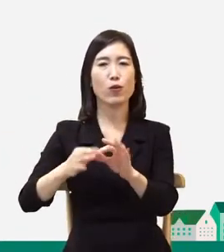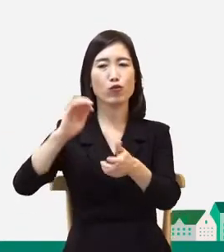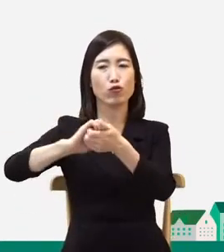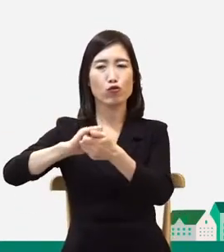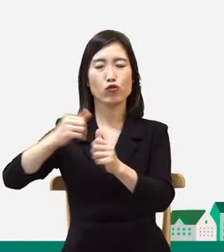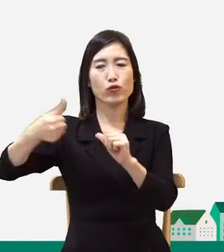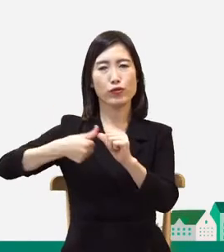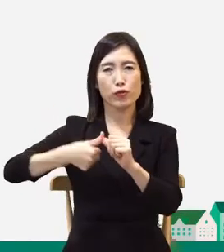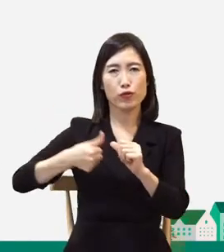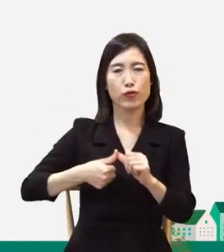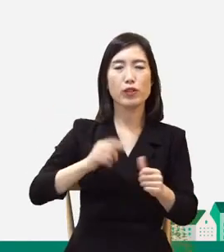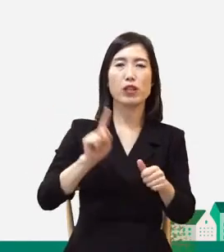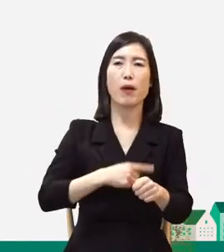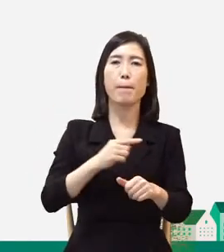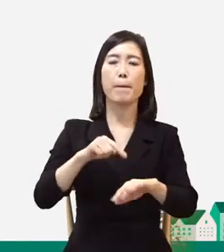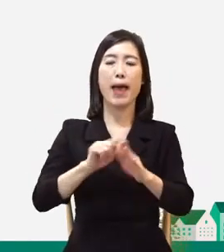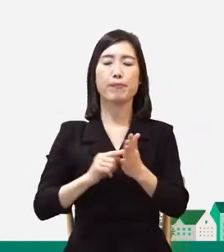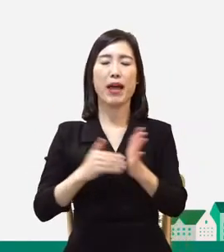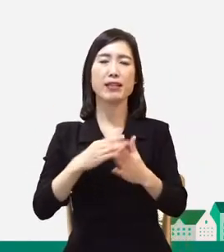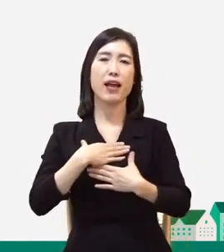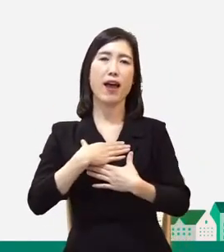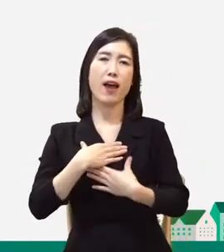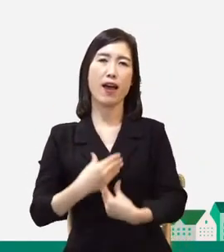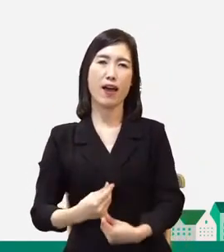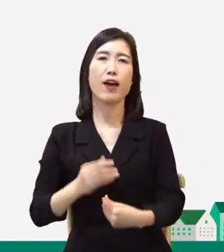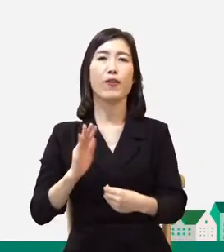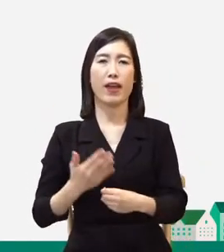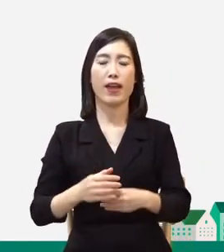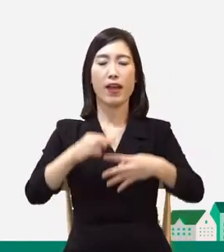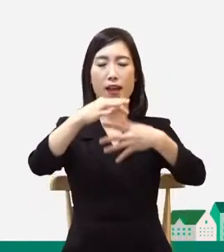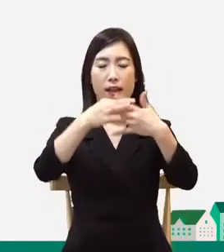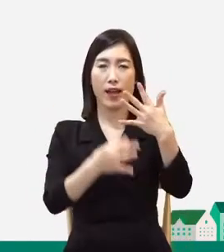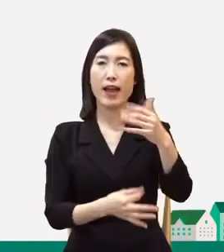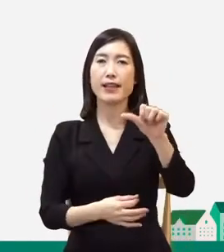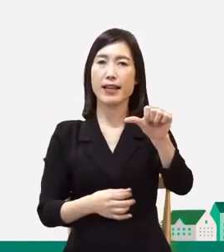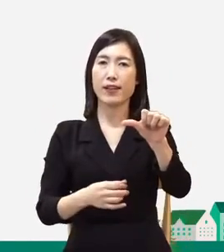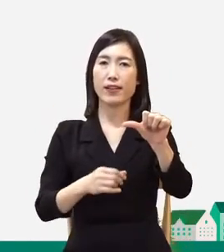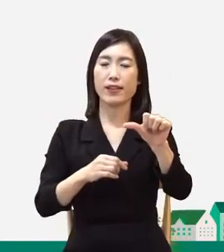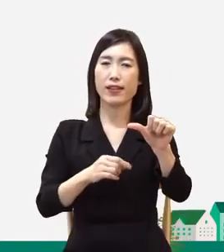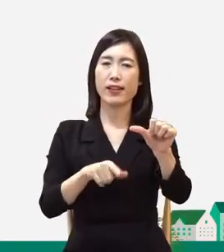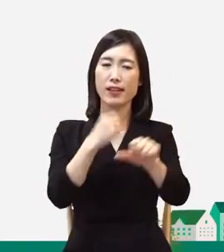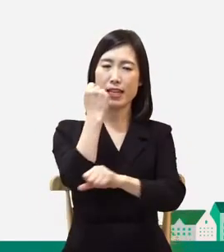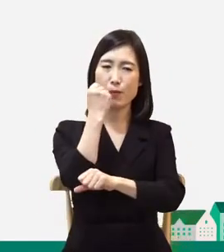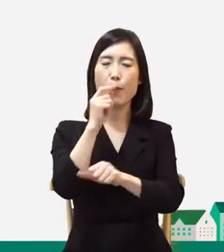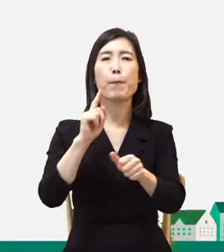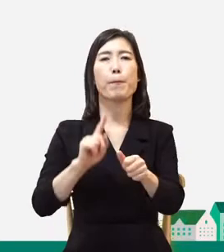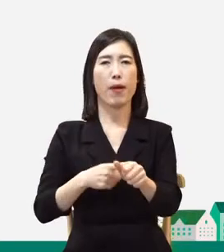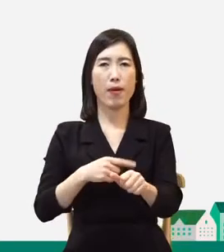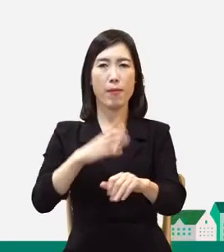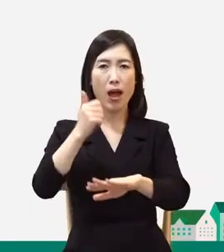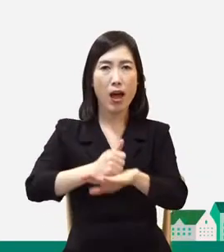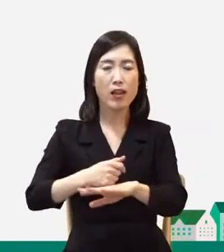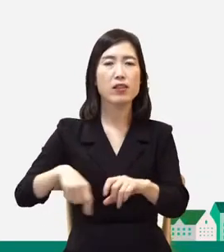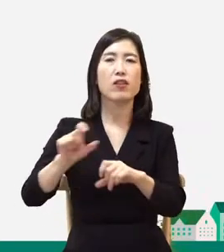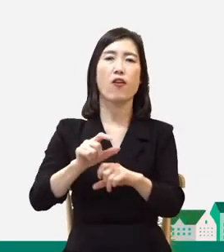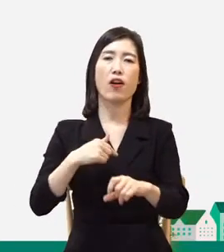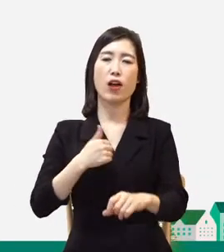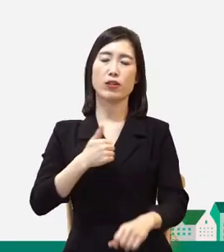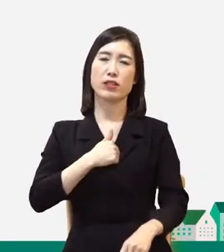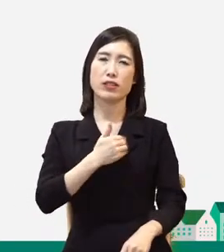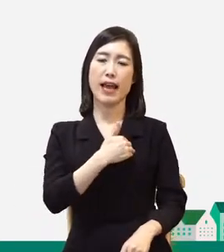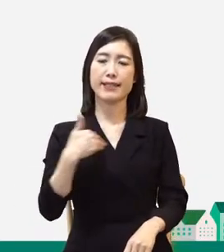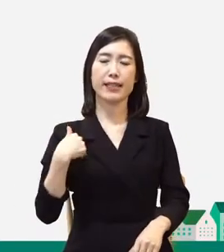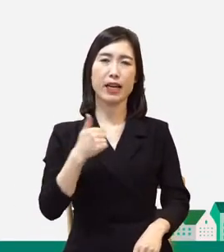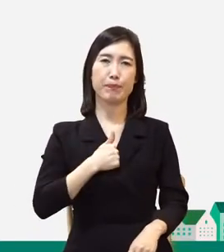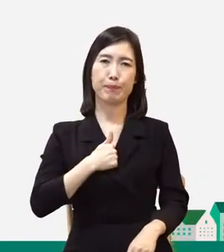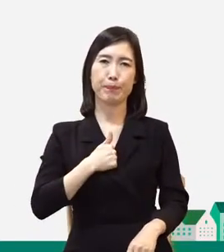심리적 안정을 갖게 되었습니다. 위에 다섯 가지 요소들이 기반이 되어 마지막으로 자아 존중과 회복의